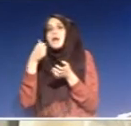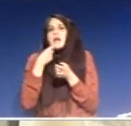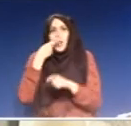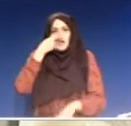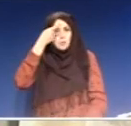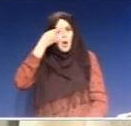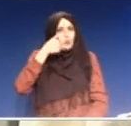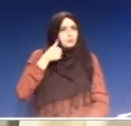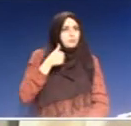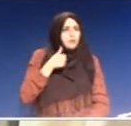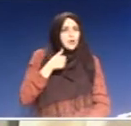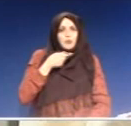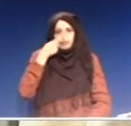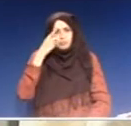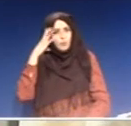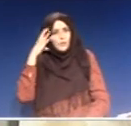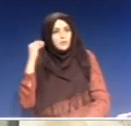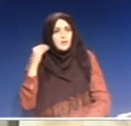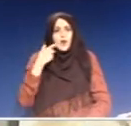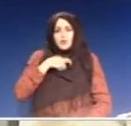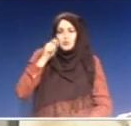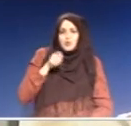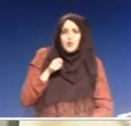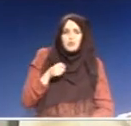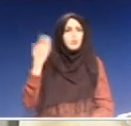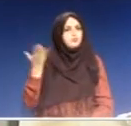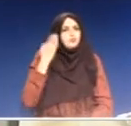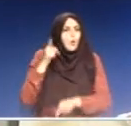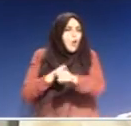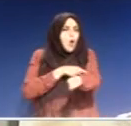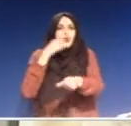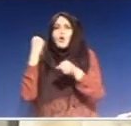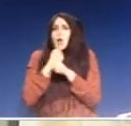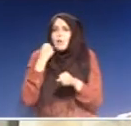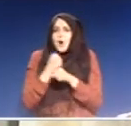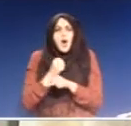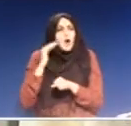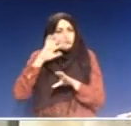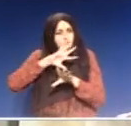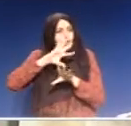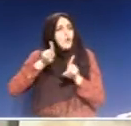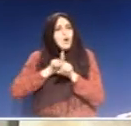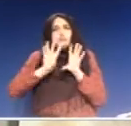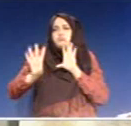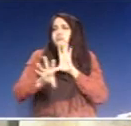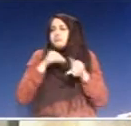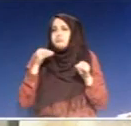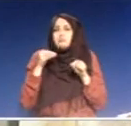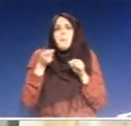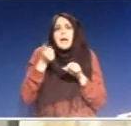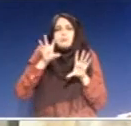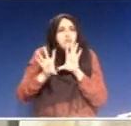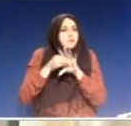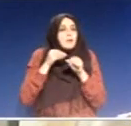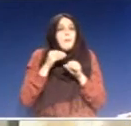كانت تجربة القاضي، مهما كانت درايته العلمية، فهو في